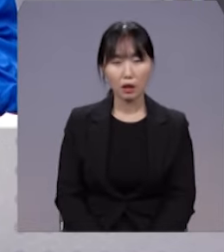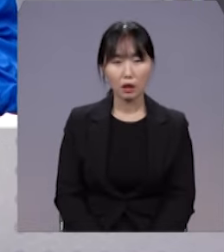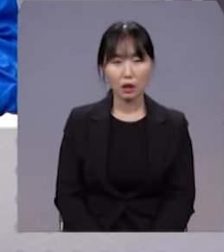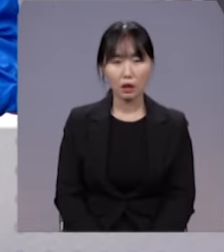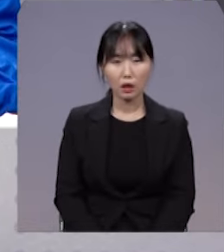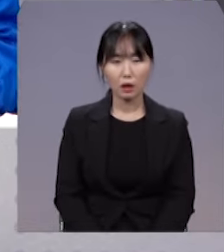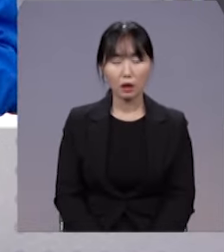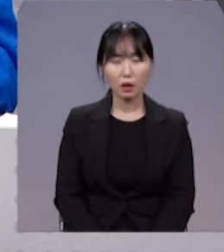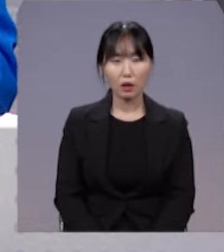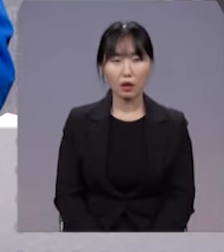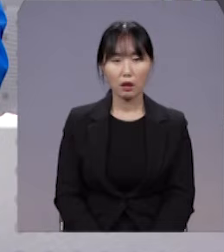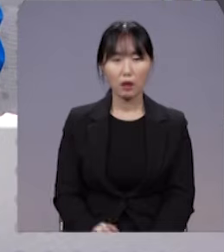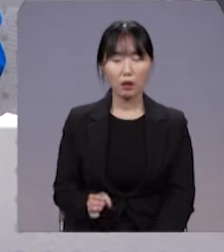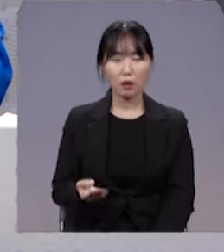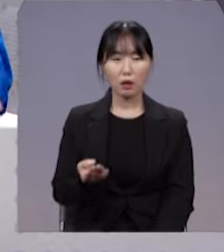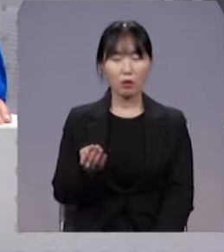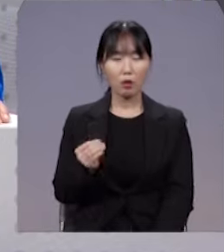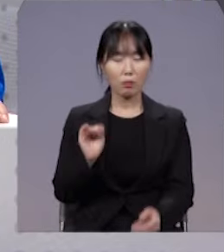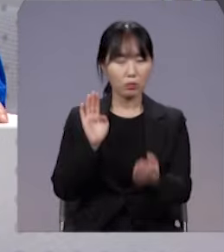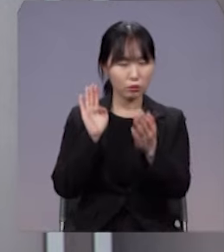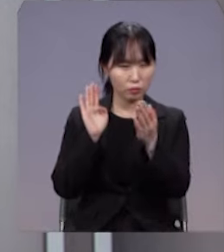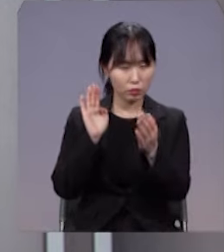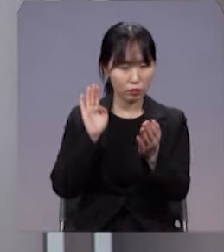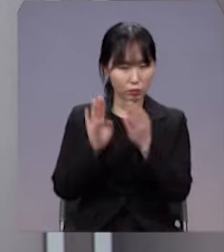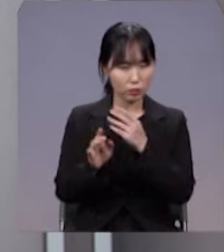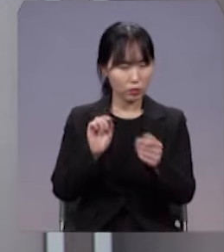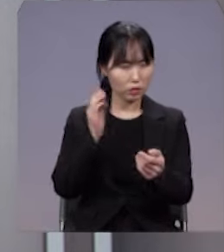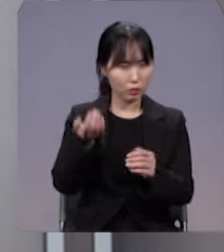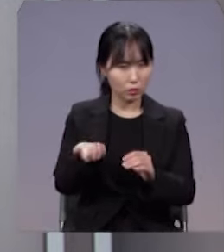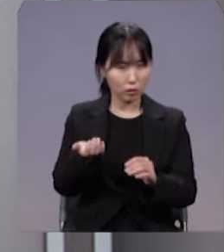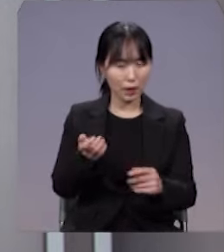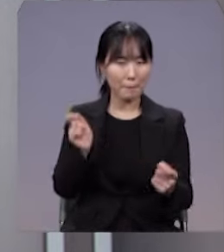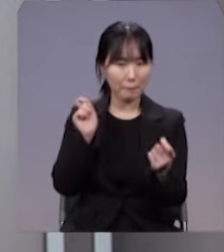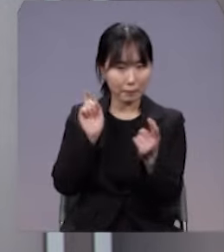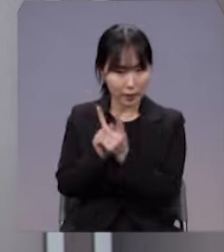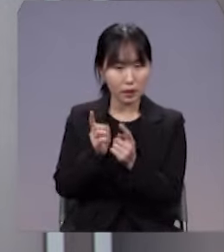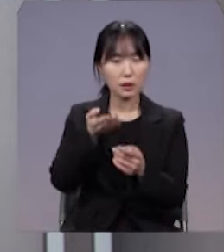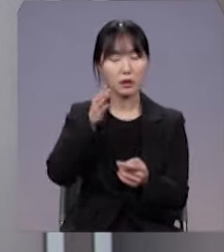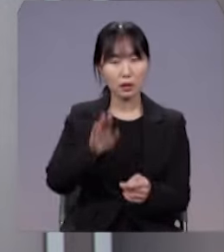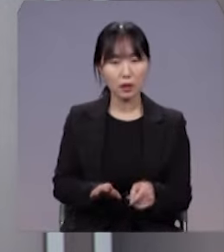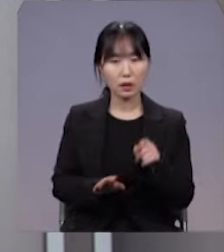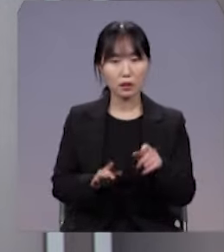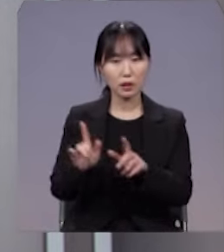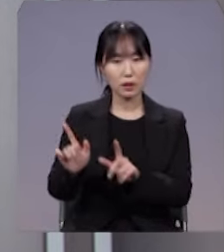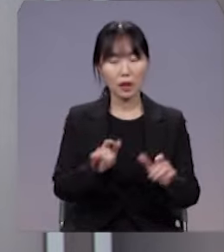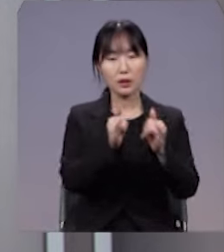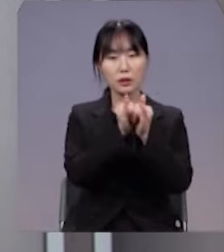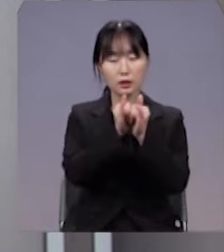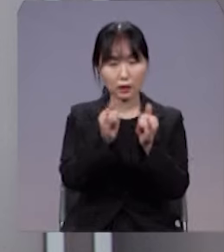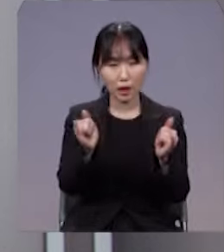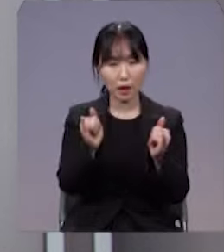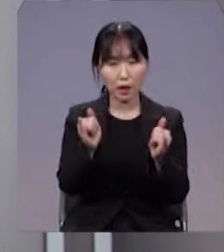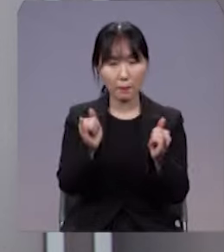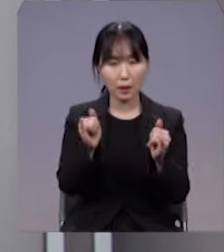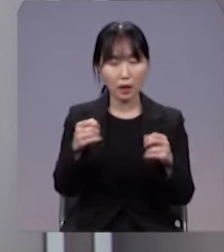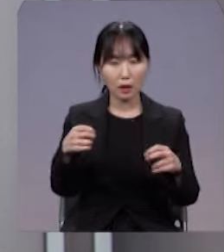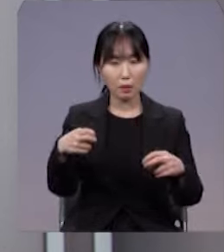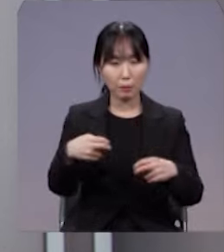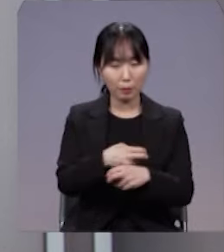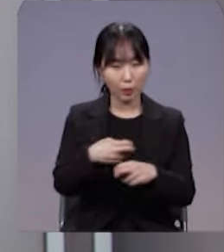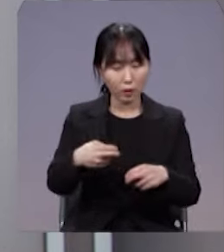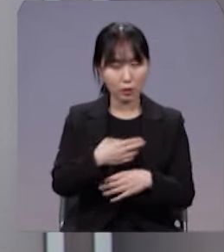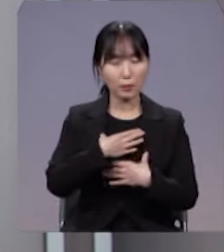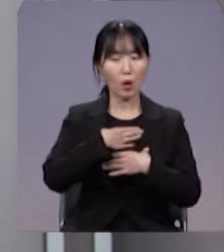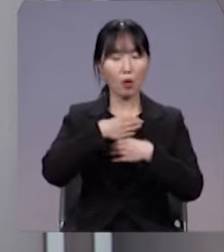마 에 만났는데 배준영 후보가 통행료 어 주민 무료화를 했기 때문에 이제는 영정으로